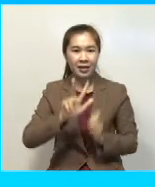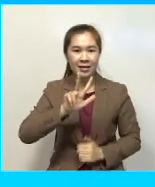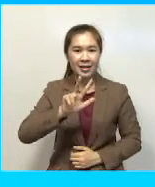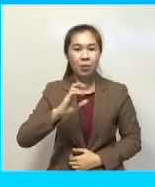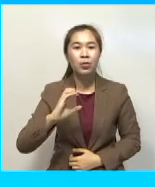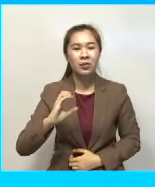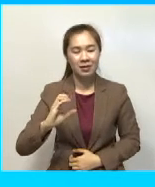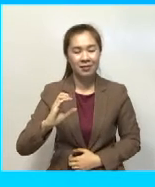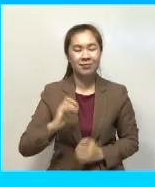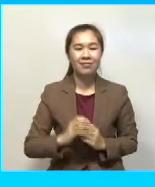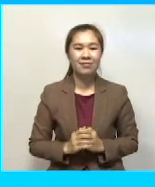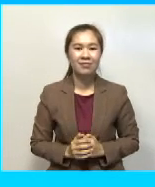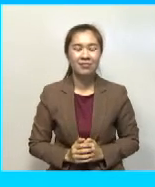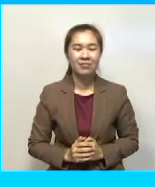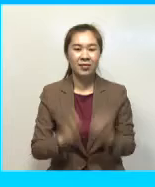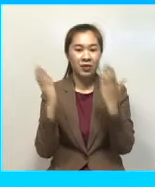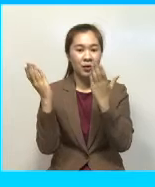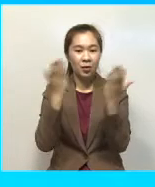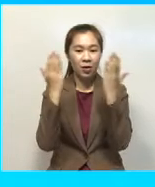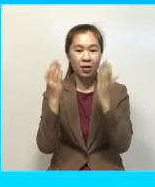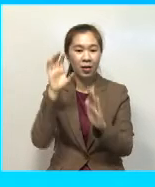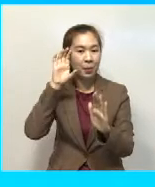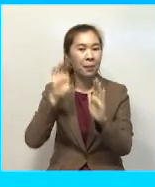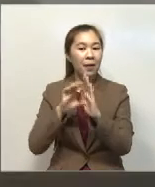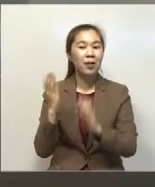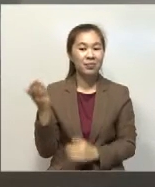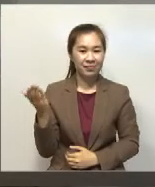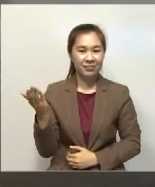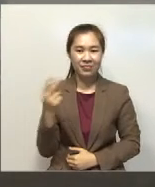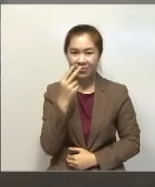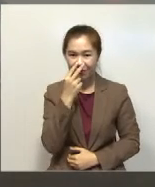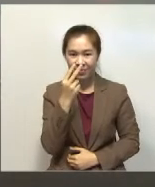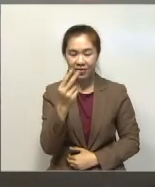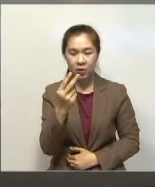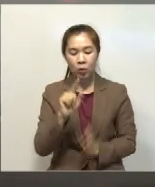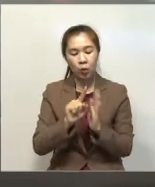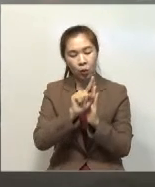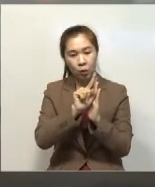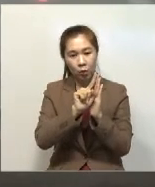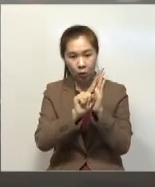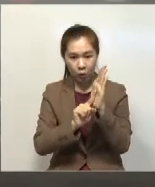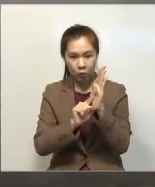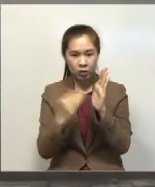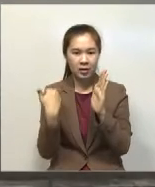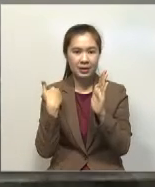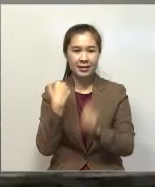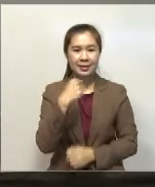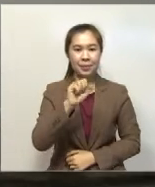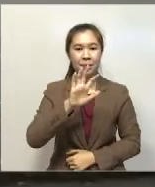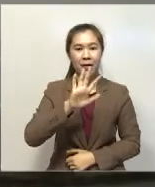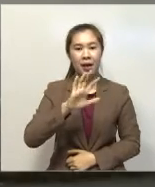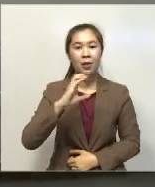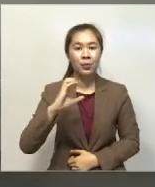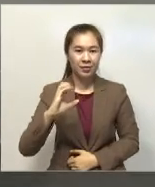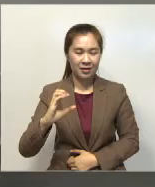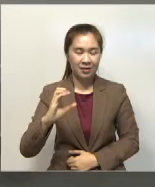องศาเซลเซียสเท่านั้นบรรยากาศเป็นแบบที่คุณผู้ชมเห็นเลยค่ะส่วนอุณหภูมิสูงสุดที่วัดได้อยู่ที่15องศ